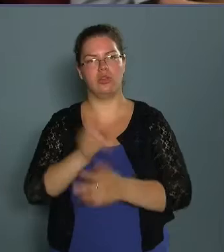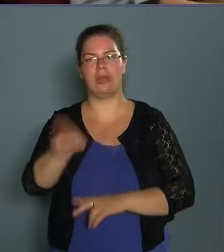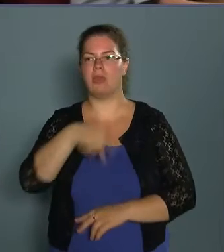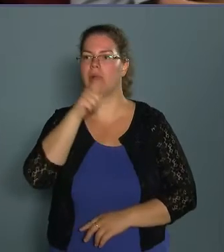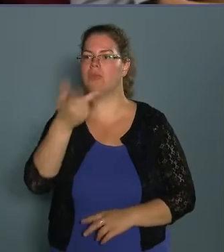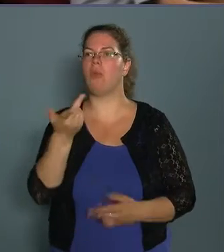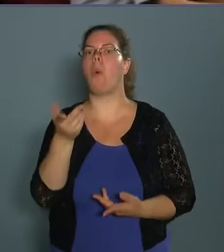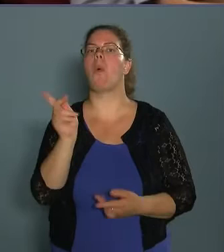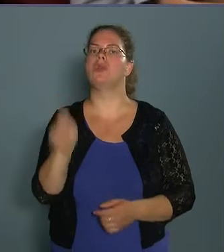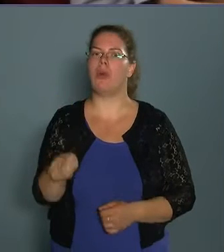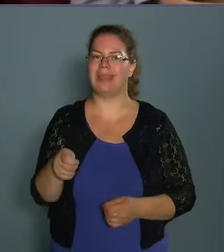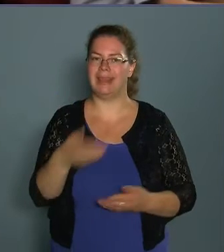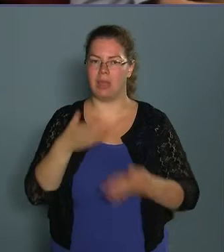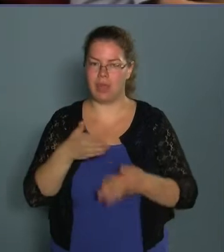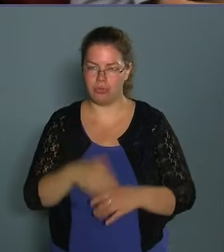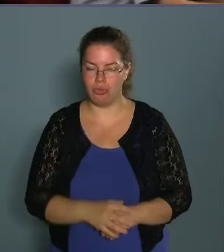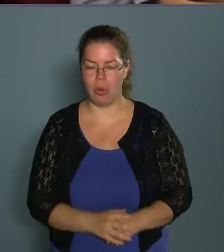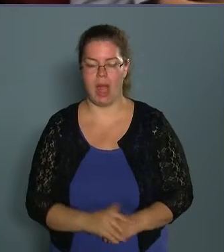majd döntenie kell a testületnek.